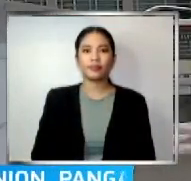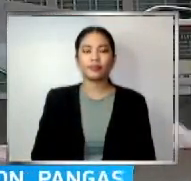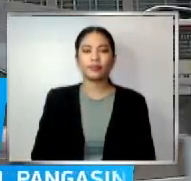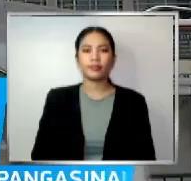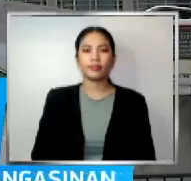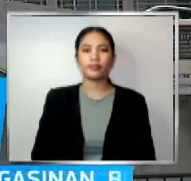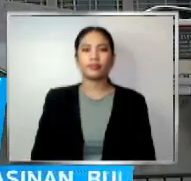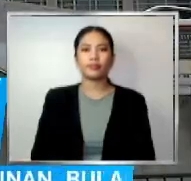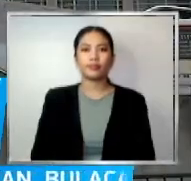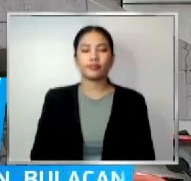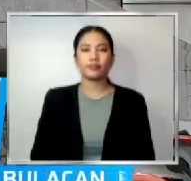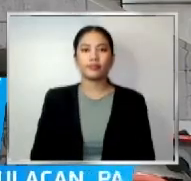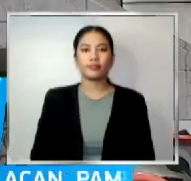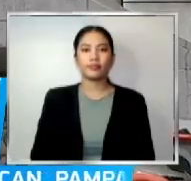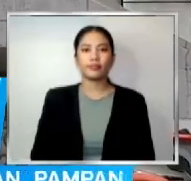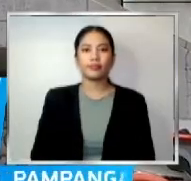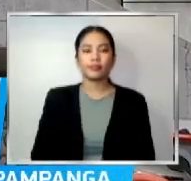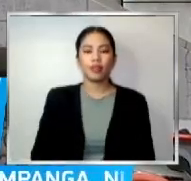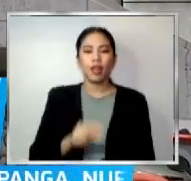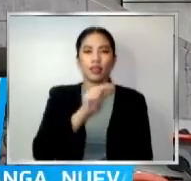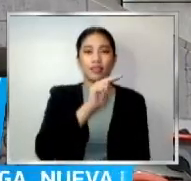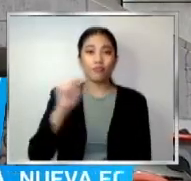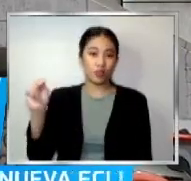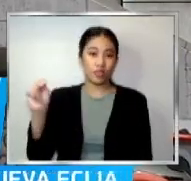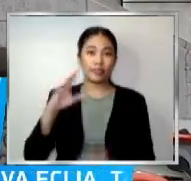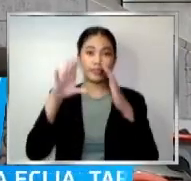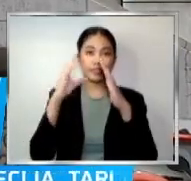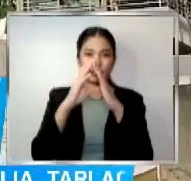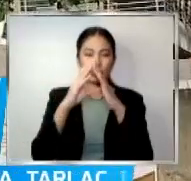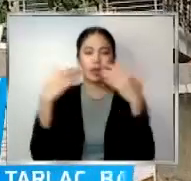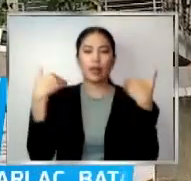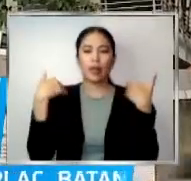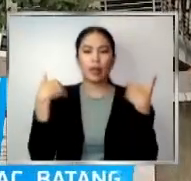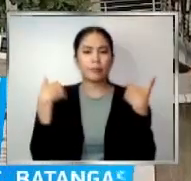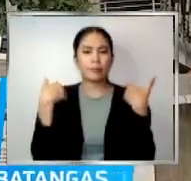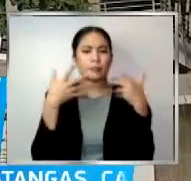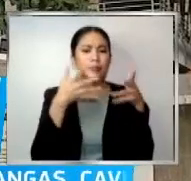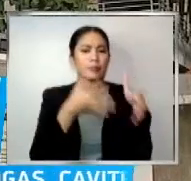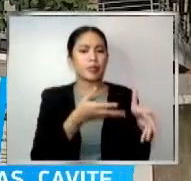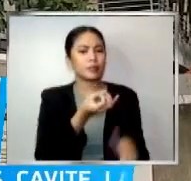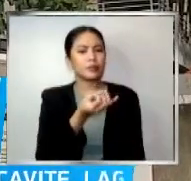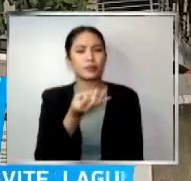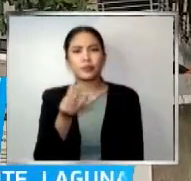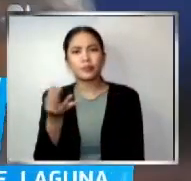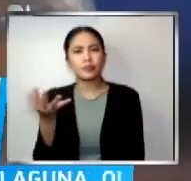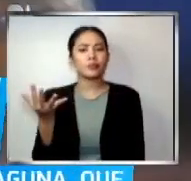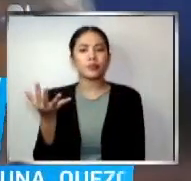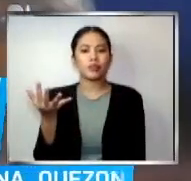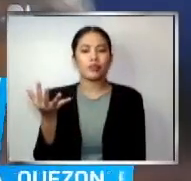Ang Navota City halimbawa, ang natitirang doses para na lang sa 883 katao na kaya nilang